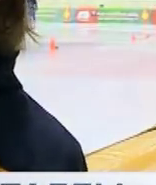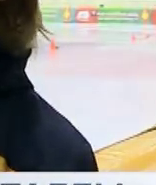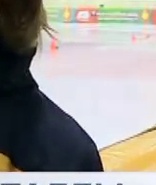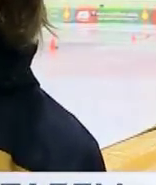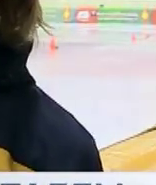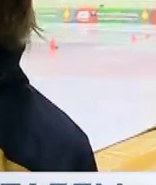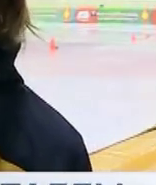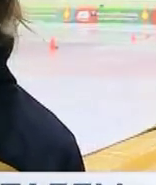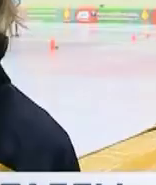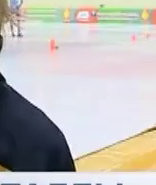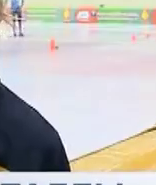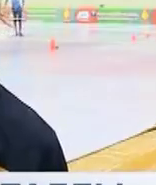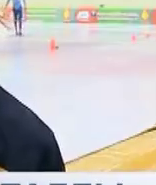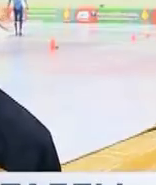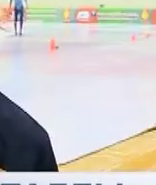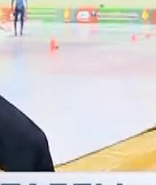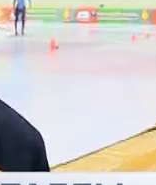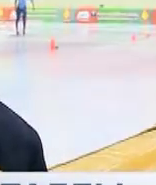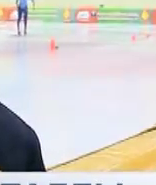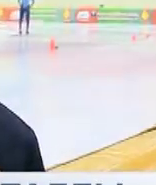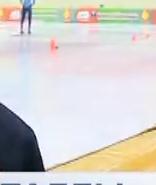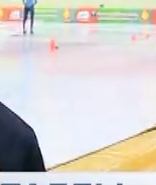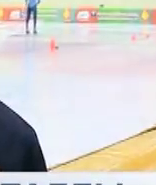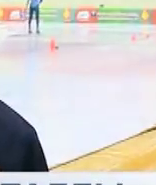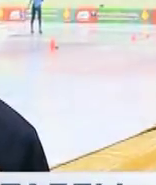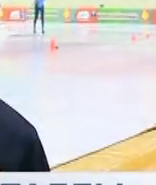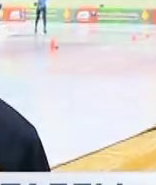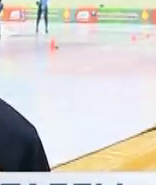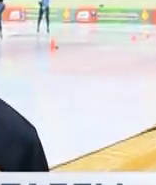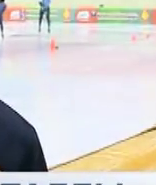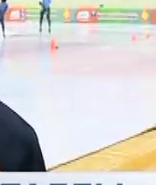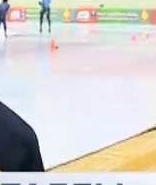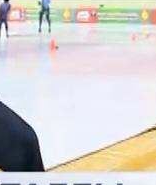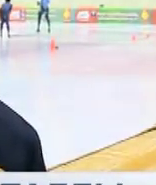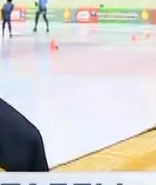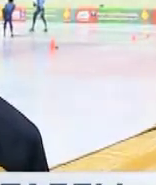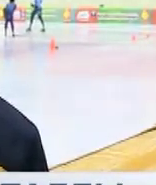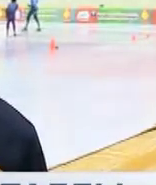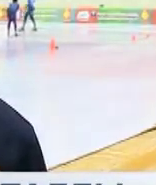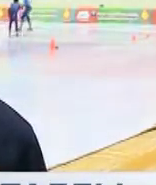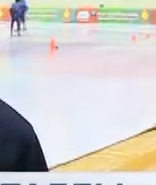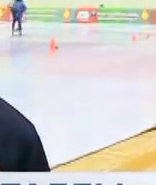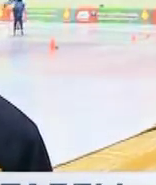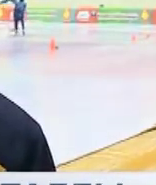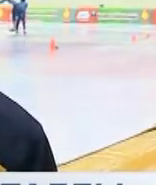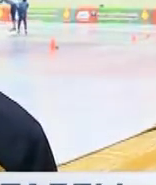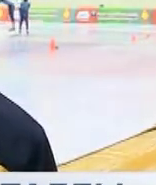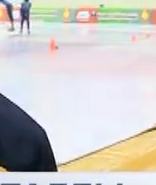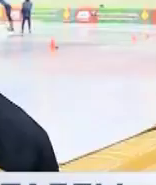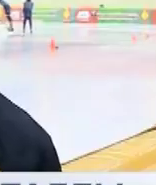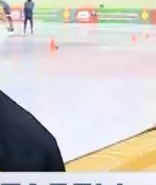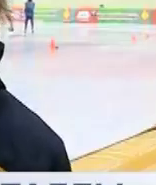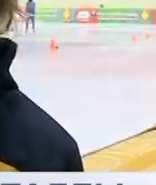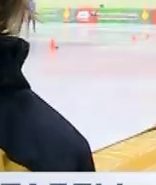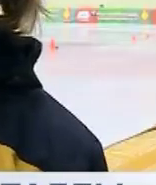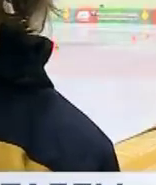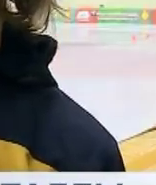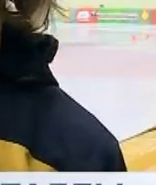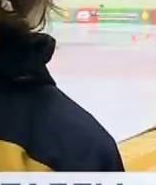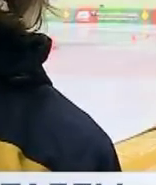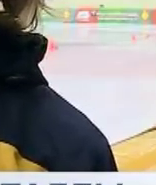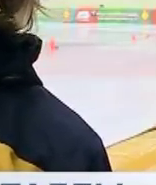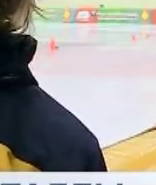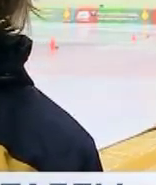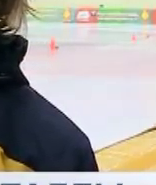бірге олимпиада қарсаңында оқу-жаттығу жиындарында болдық. Жаңа есімдер қосылып жатыр. Қазақстан чемпионаты маусымның соңғы жарысы болғандықтан